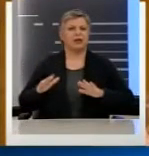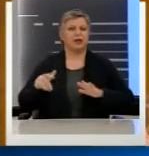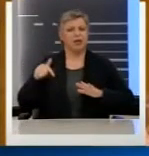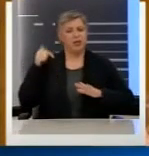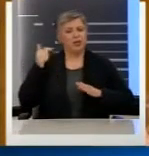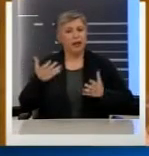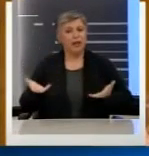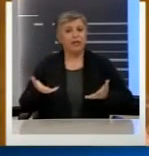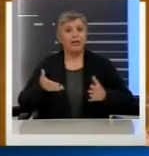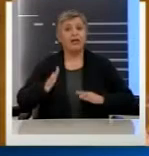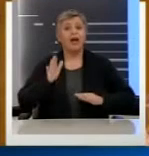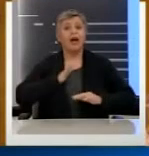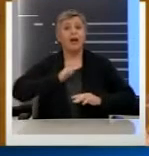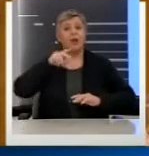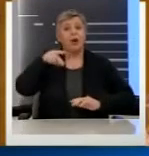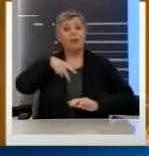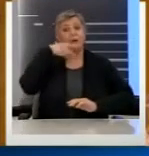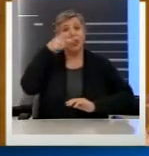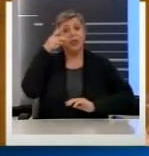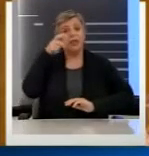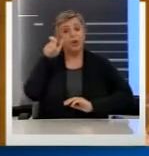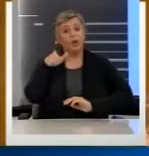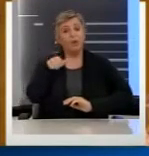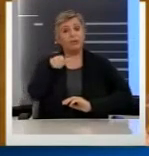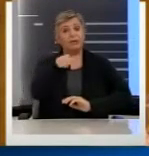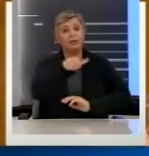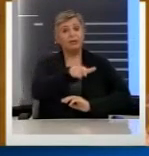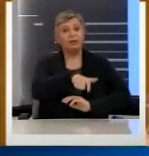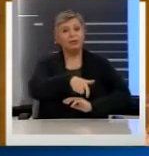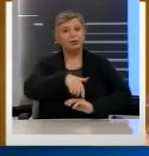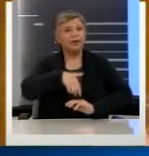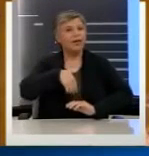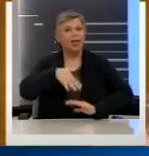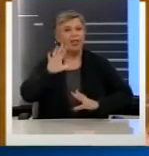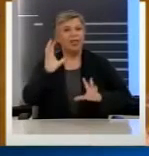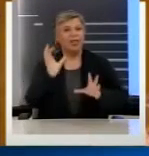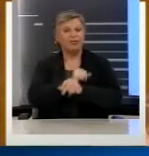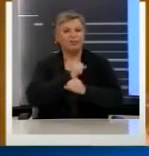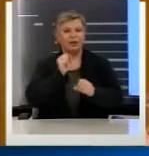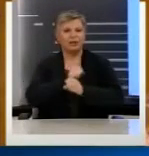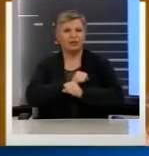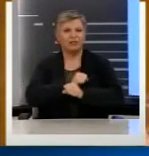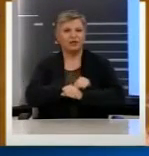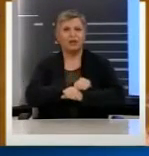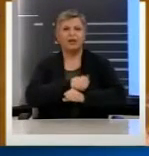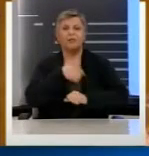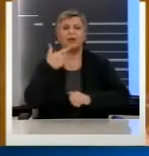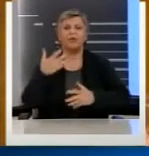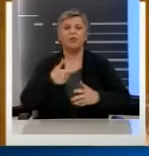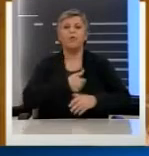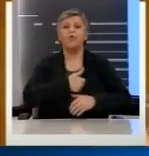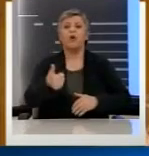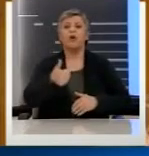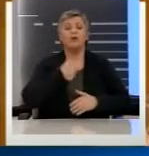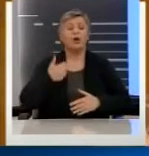τα ανθρώπινα δικαιώματα δεν κατακτήθηκαν από διανοητικές